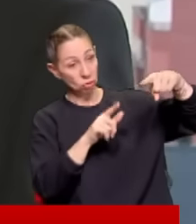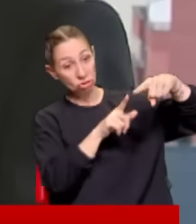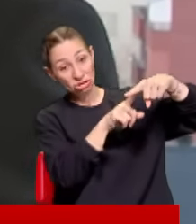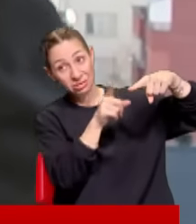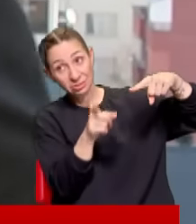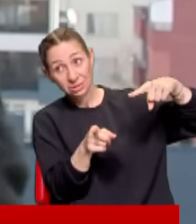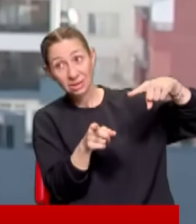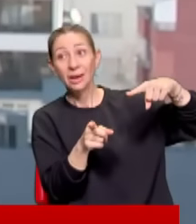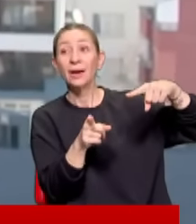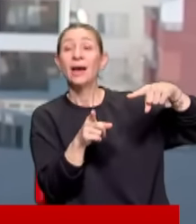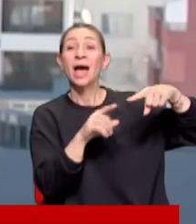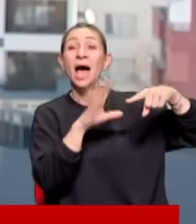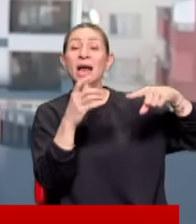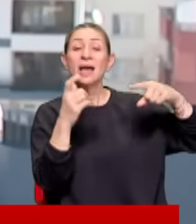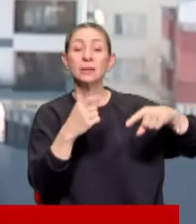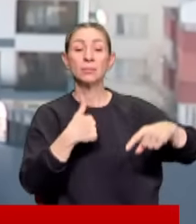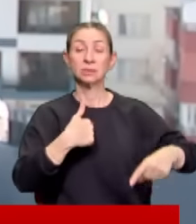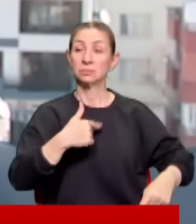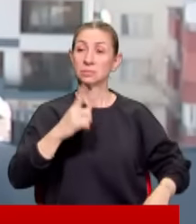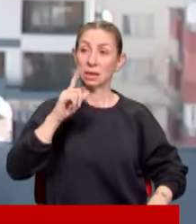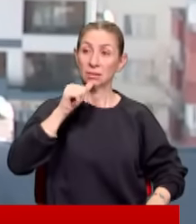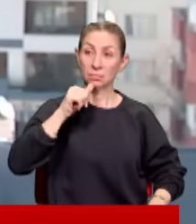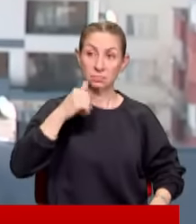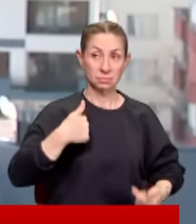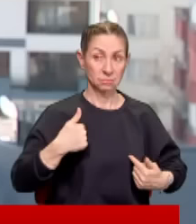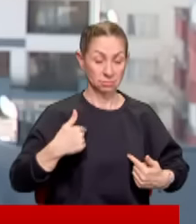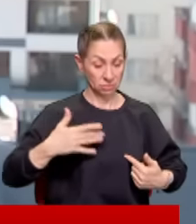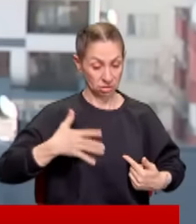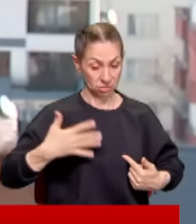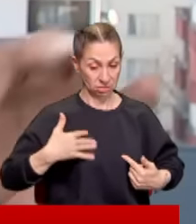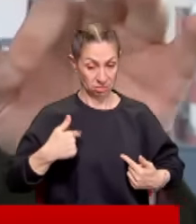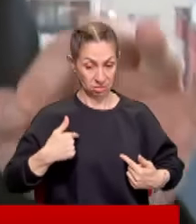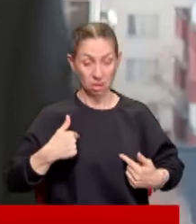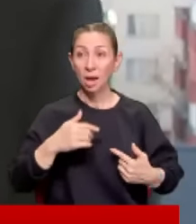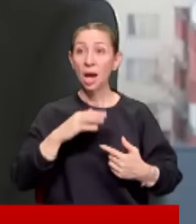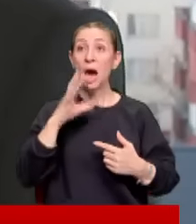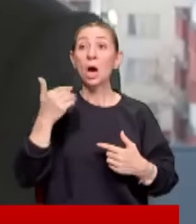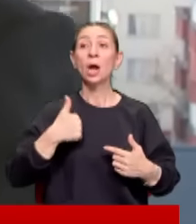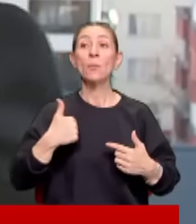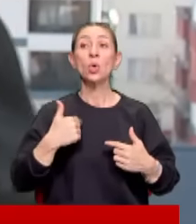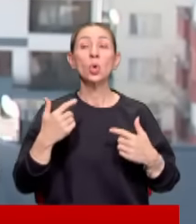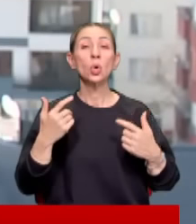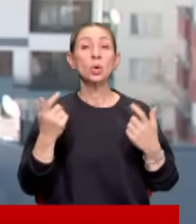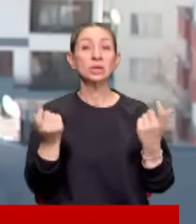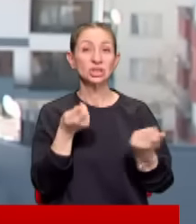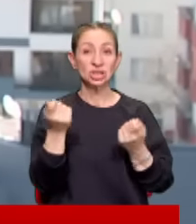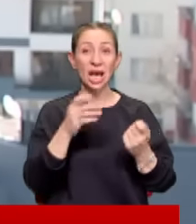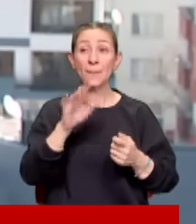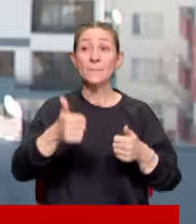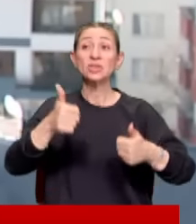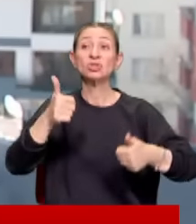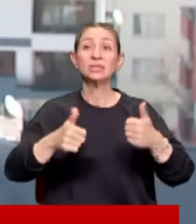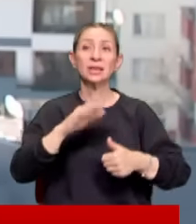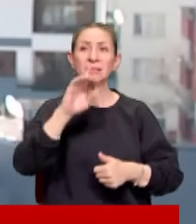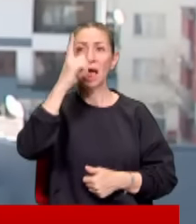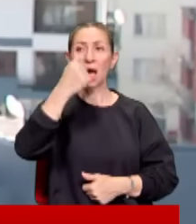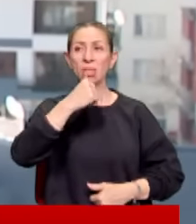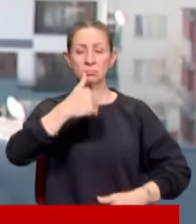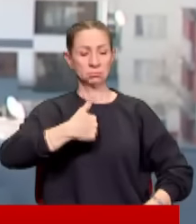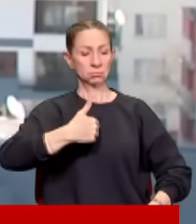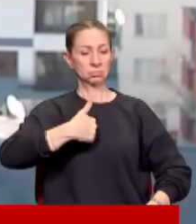dışında gittiğiniz her yerde herkes tek adam olmuş. Her kamu kurumunda, her başkanlıkta herkes tek adam